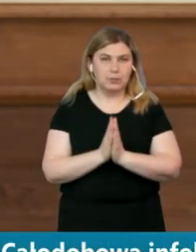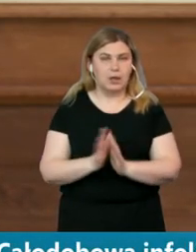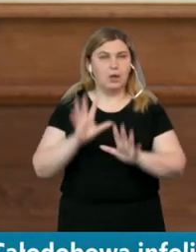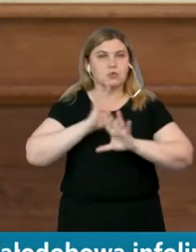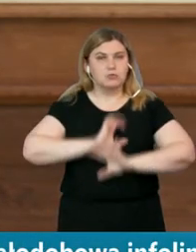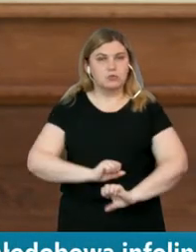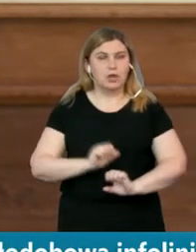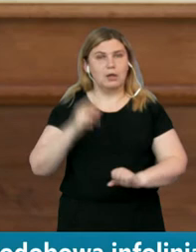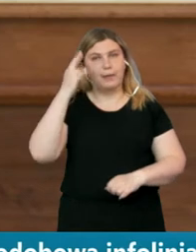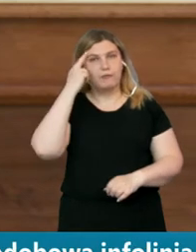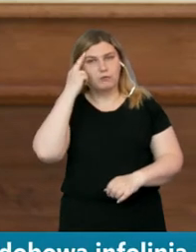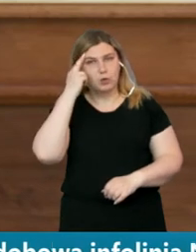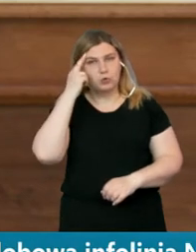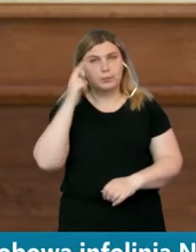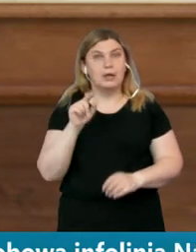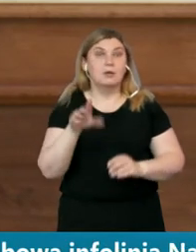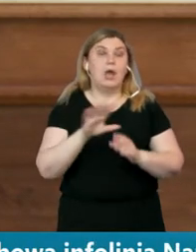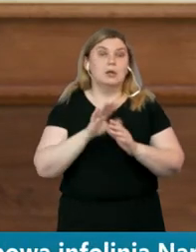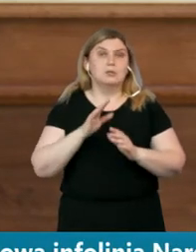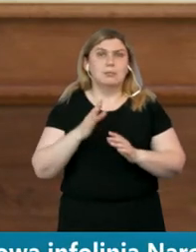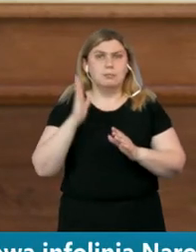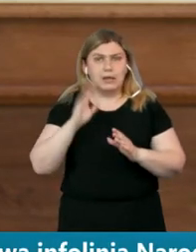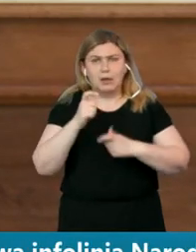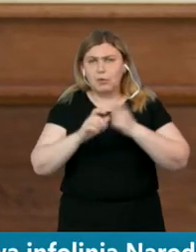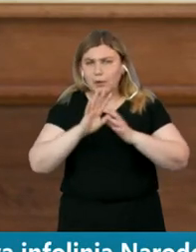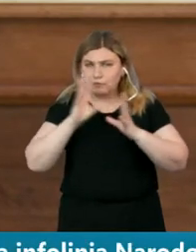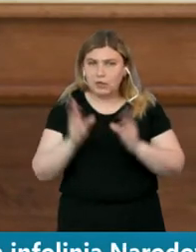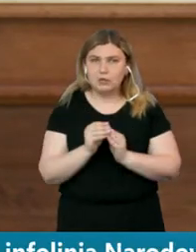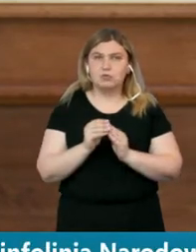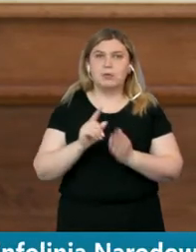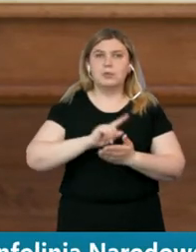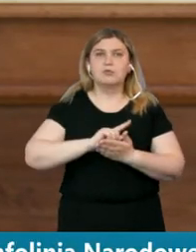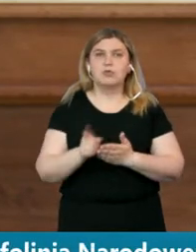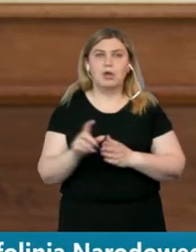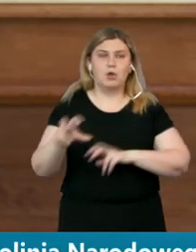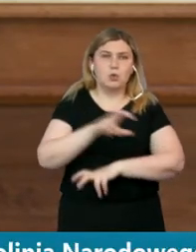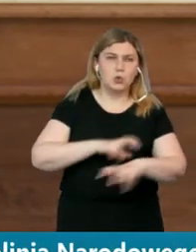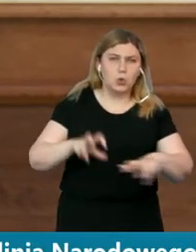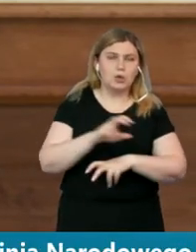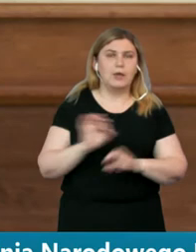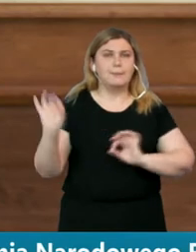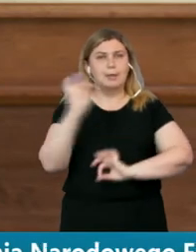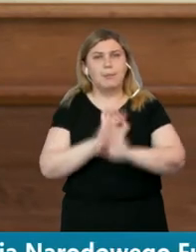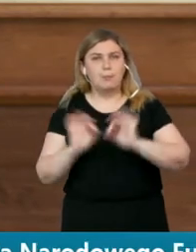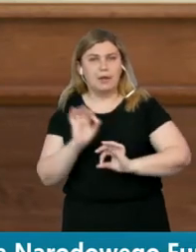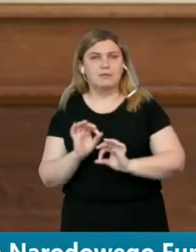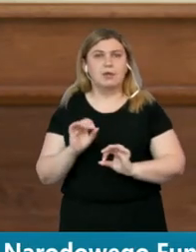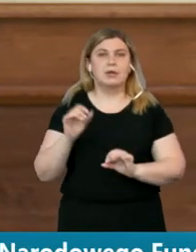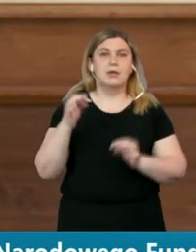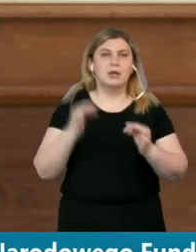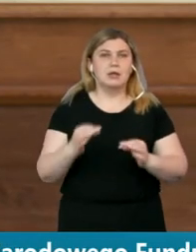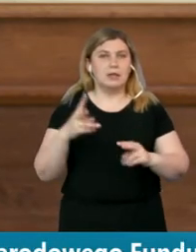cierpliwość, o wyrozumiałość. Będziemy robili wszystko, żeby usprawniać ten ruch, żeby korygować, tak jak teraz właśnie